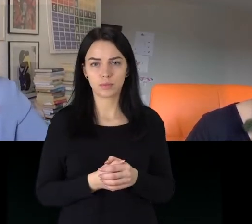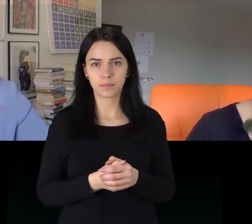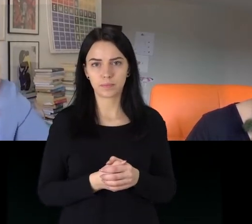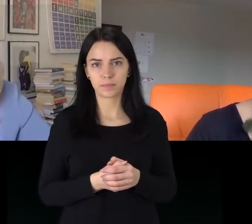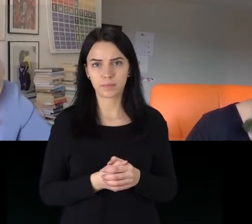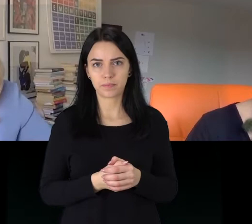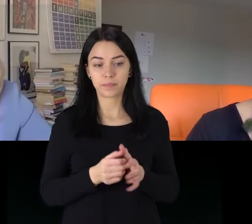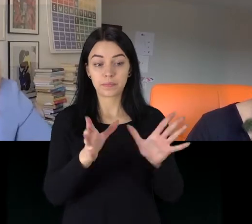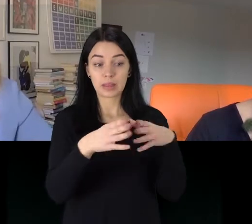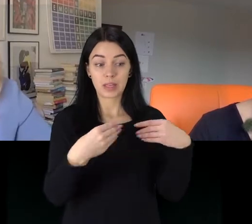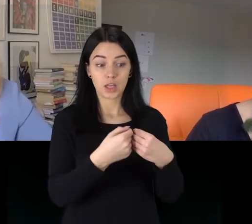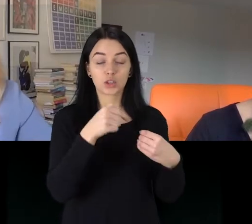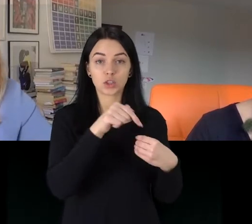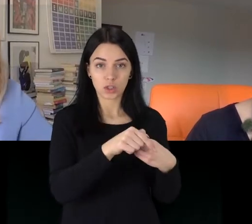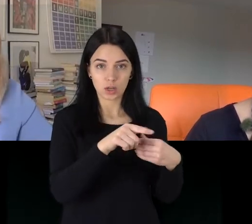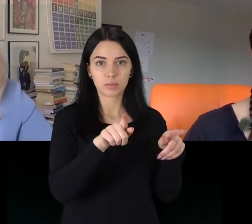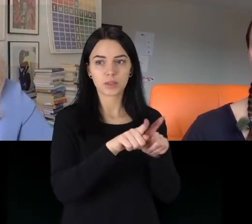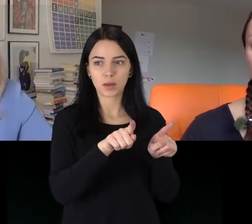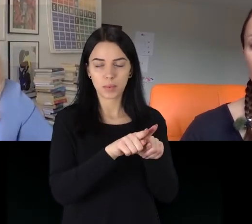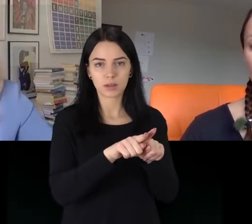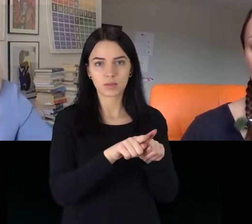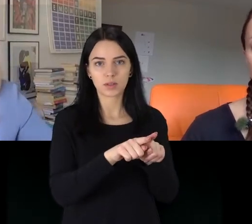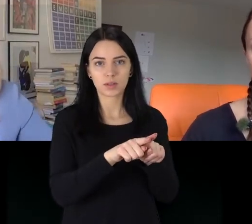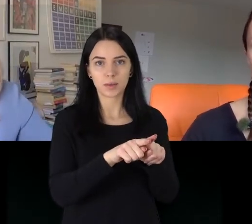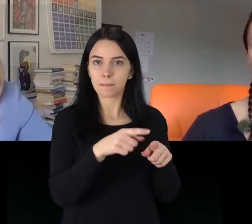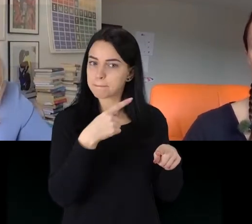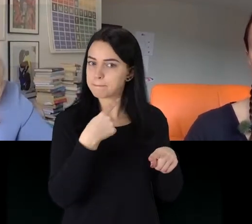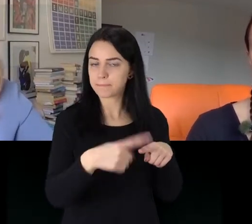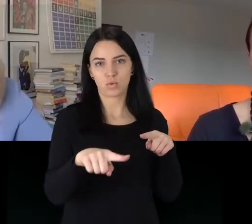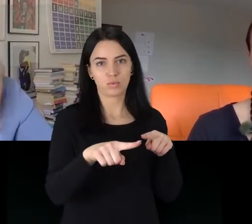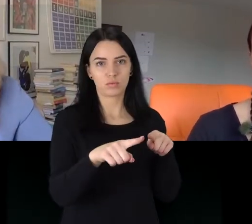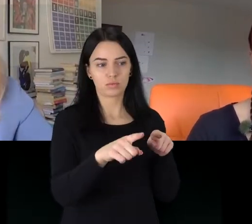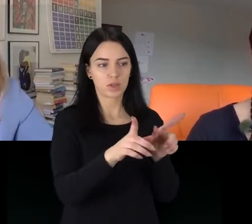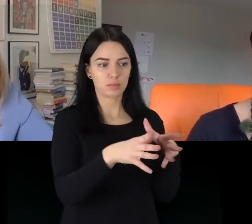ir šeimose, nei viena šeima netapo, va taip, disfunkcinė, ne?